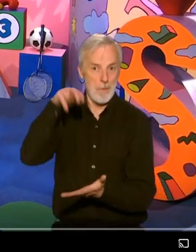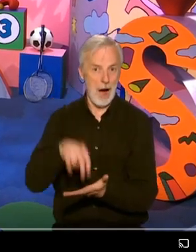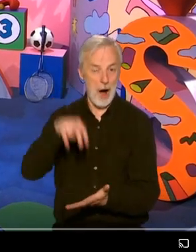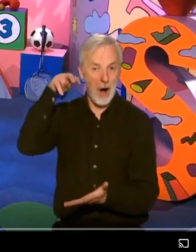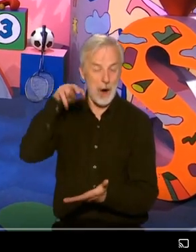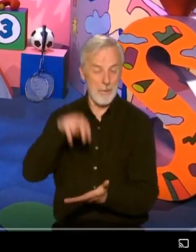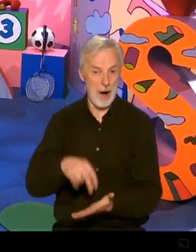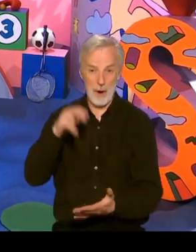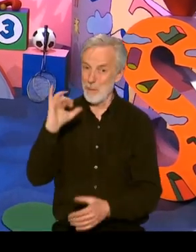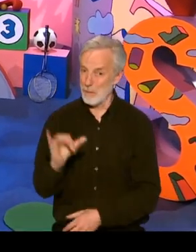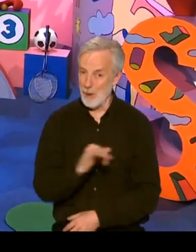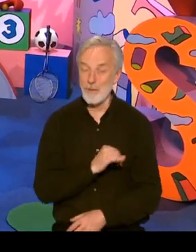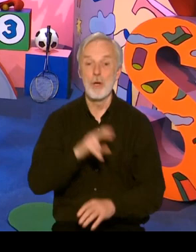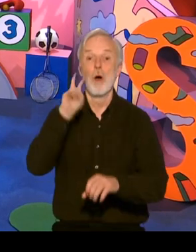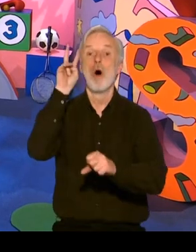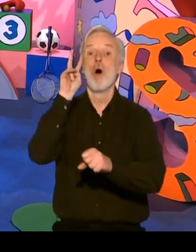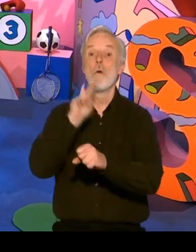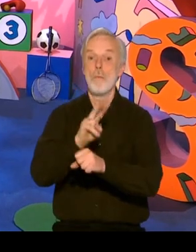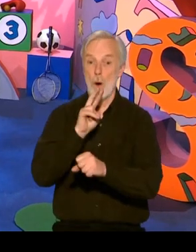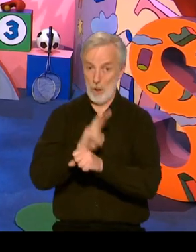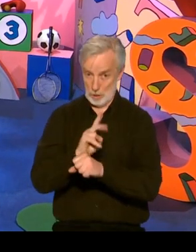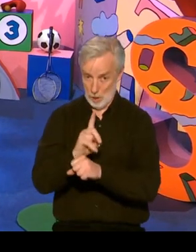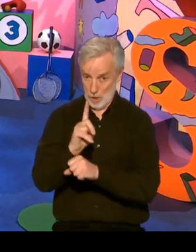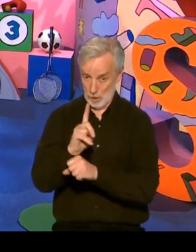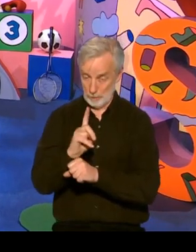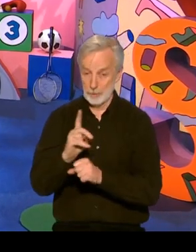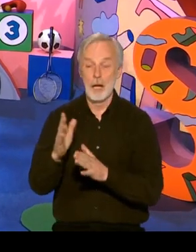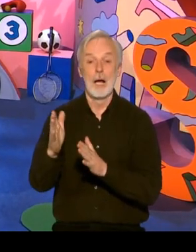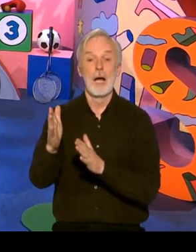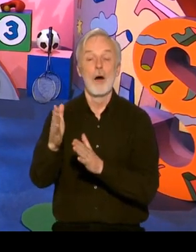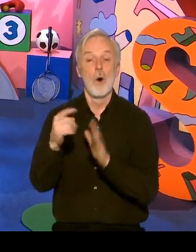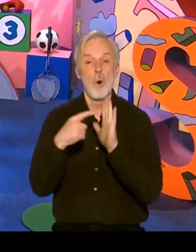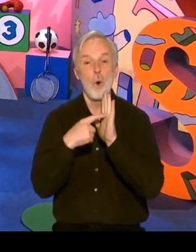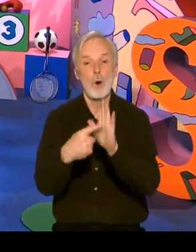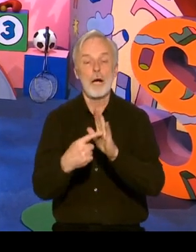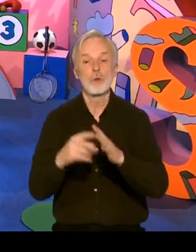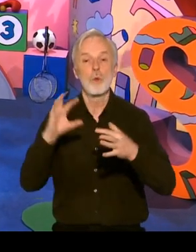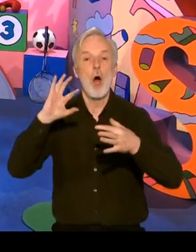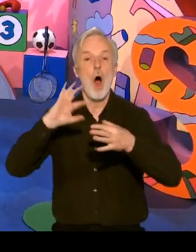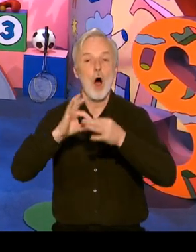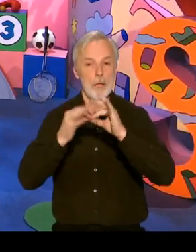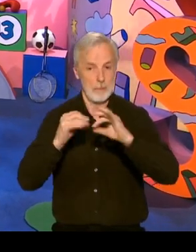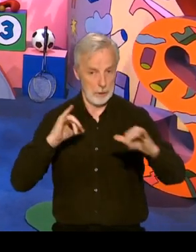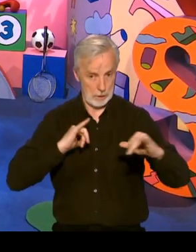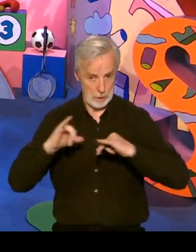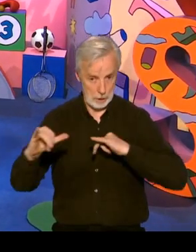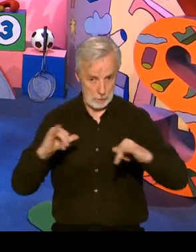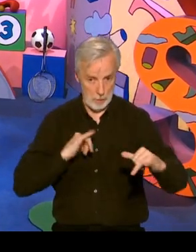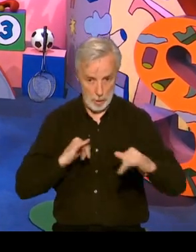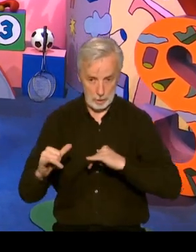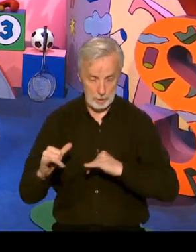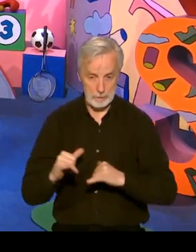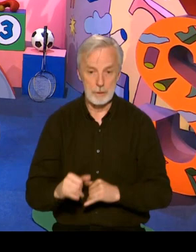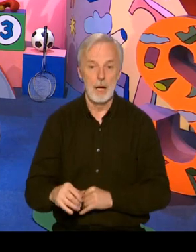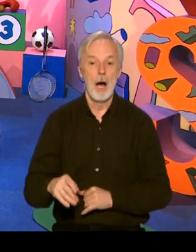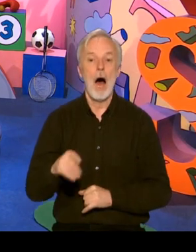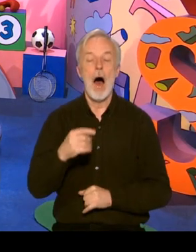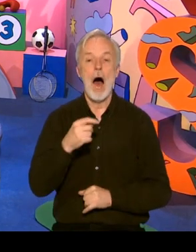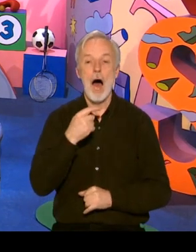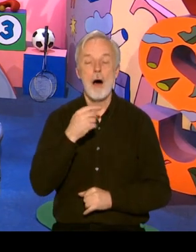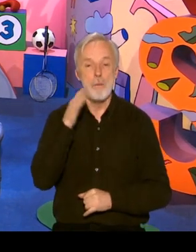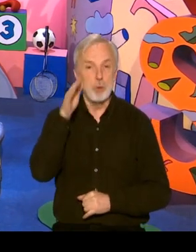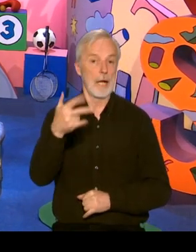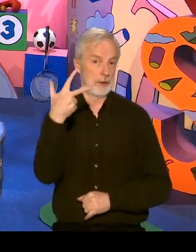Hop, pozor! Jsou tu další olympijské disciplíny a já vám napovídám rovnou tři.